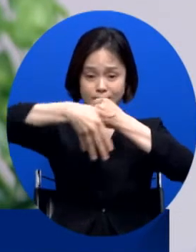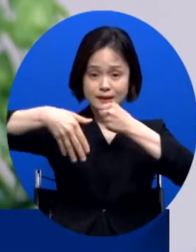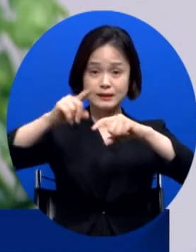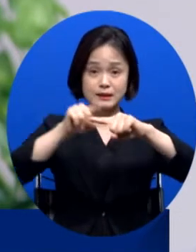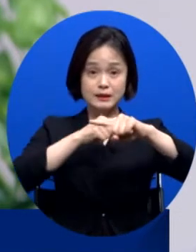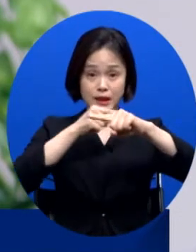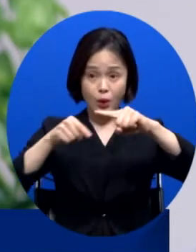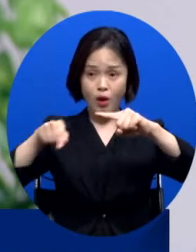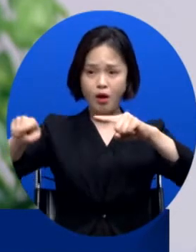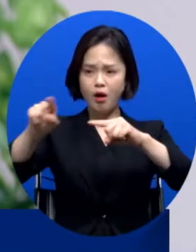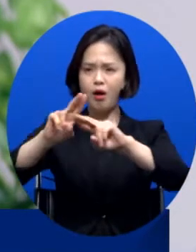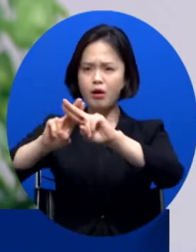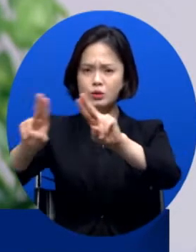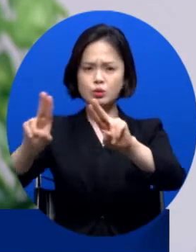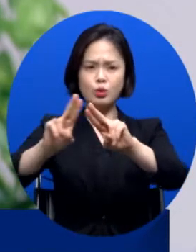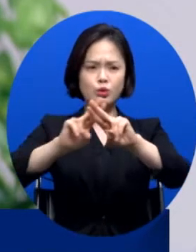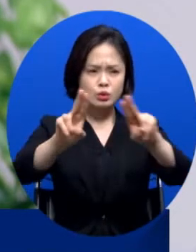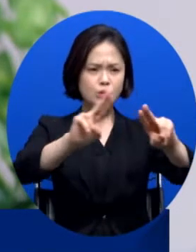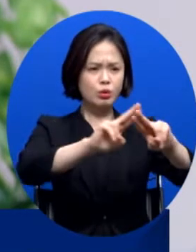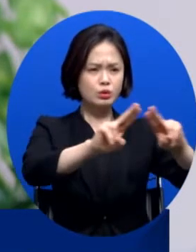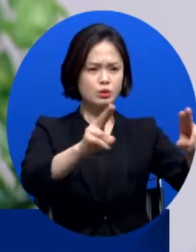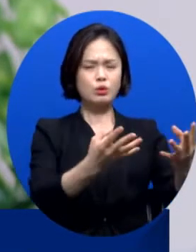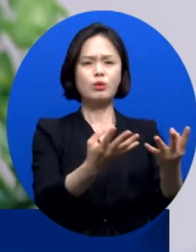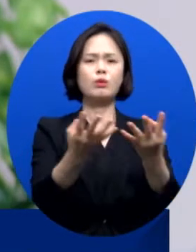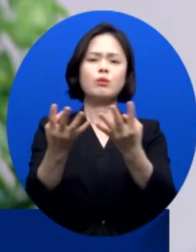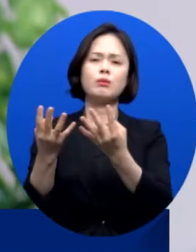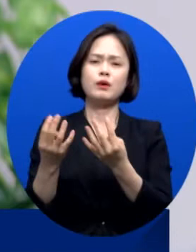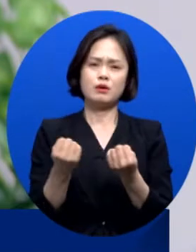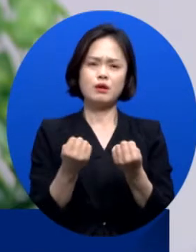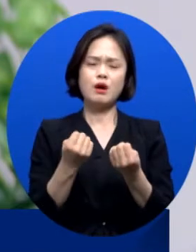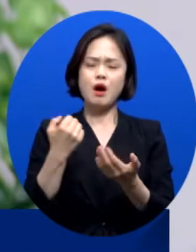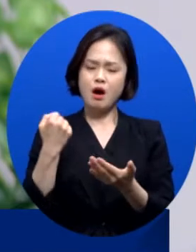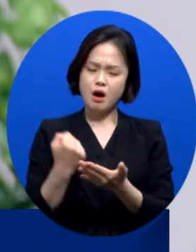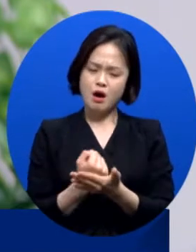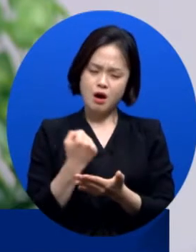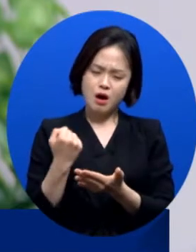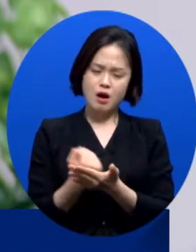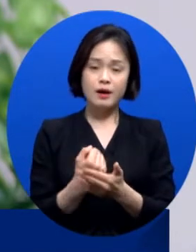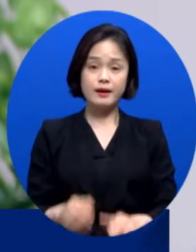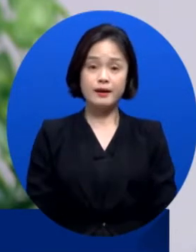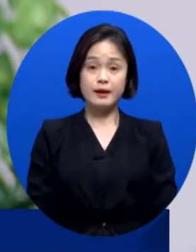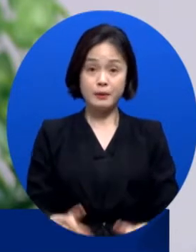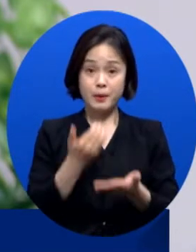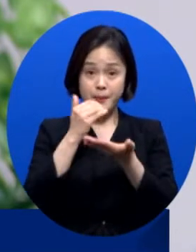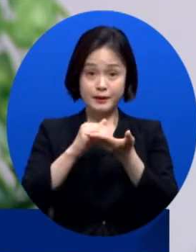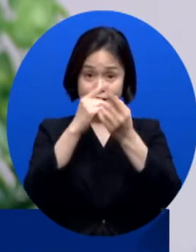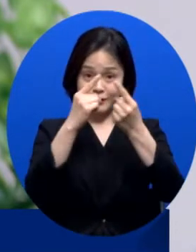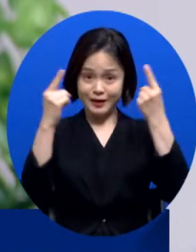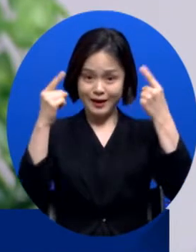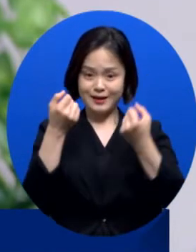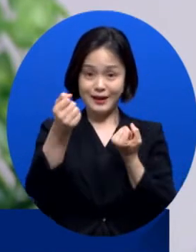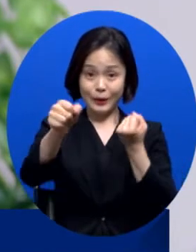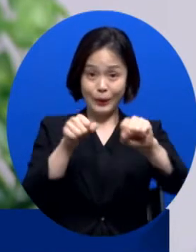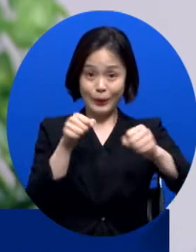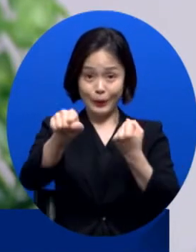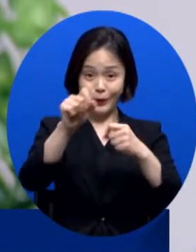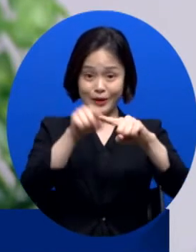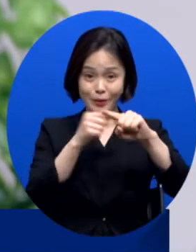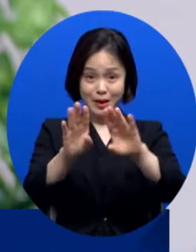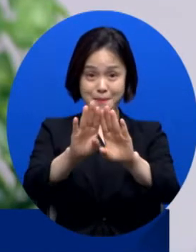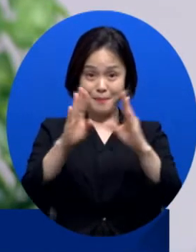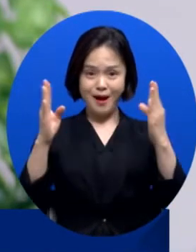대회들이 최소되는 가운데 이번 태권도 대회를 개최할 수 있게 된 것을